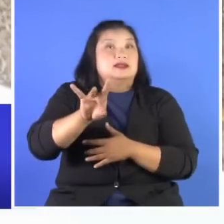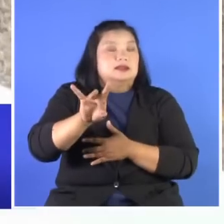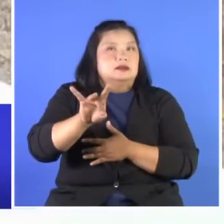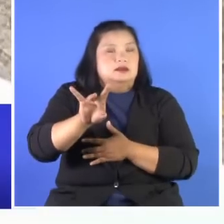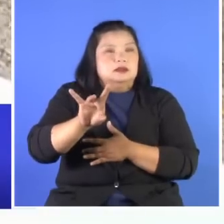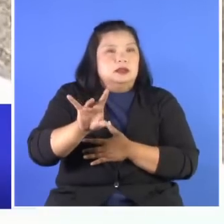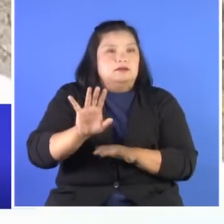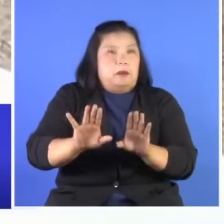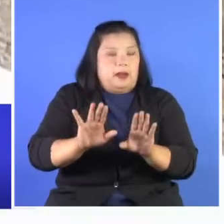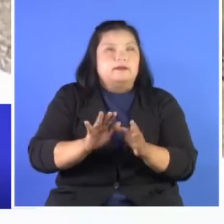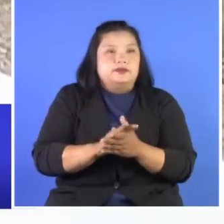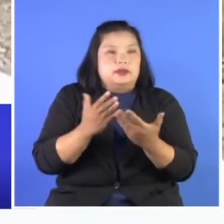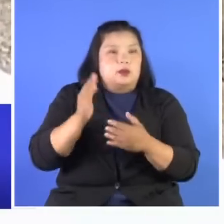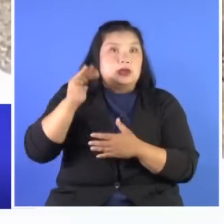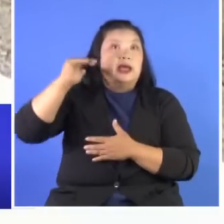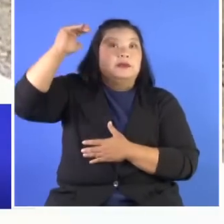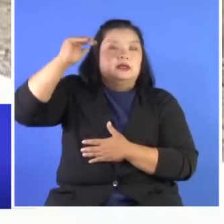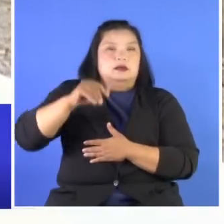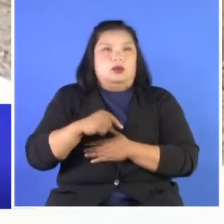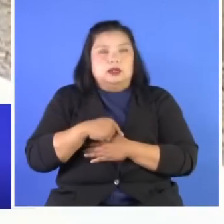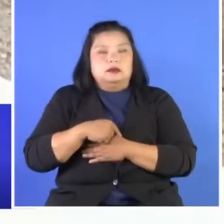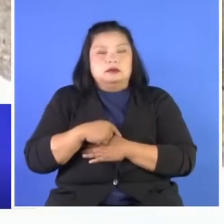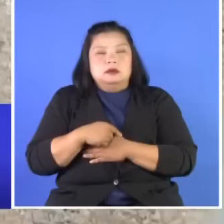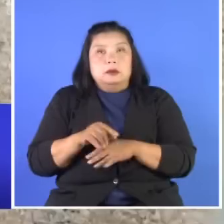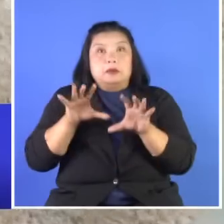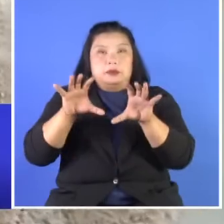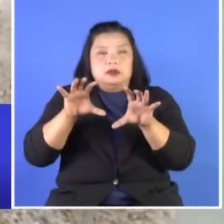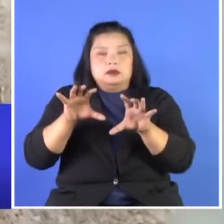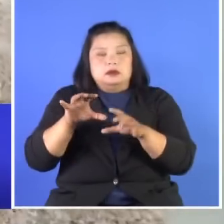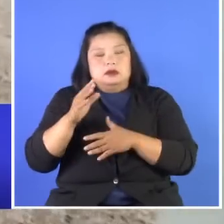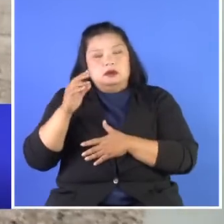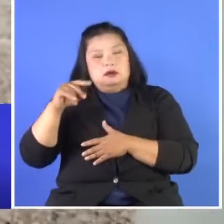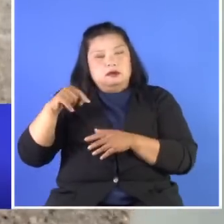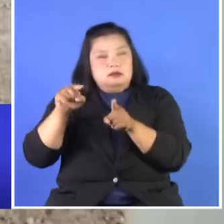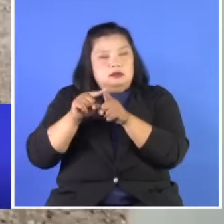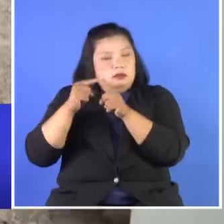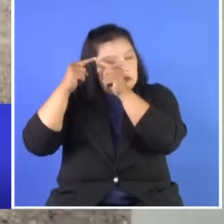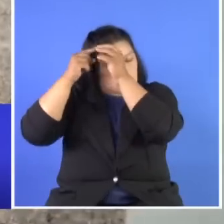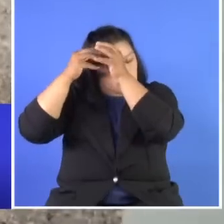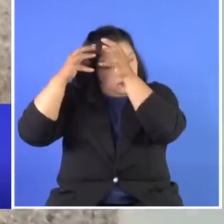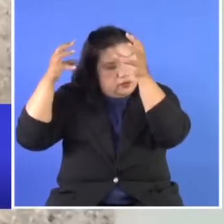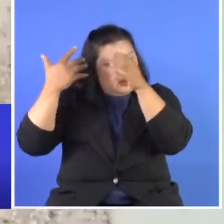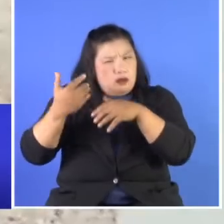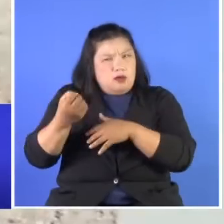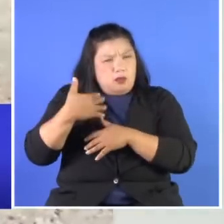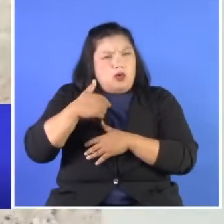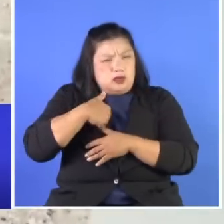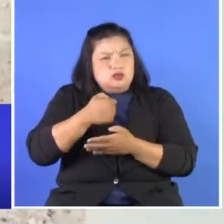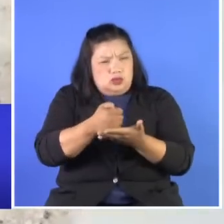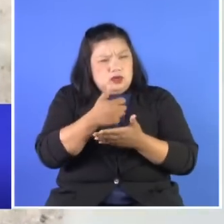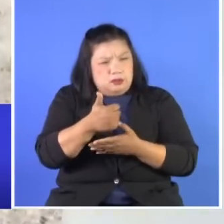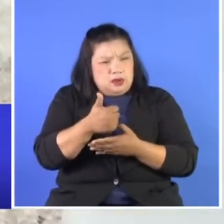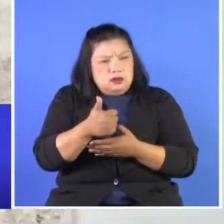หลับอยู่พี่ชายได้มาเข้าฝันบอกว่าช่วยไปนำร่างขึ้นมาจากหลุมที่ฝังไว้หน่อยหายใจไม่ออกมานานหลายปีแล้ว